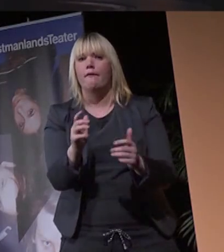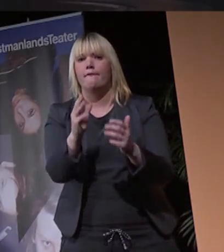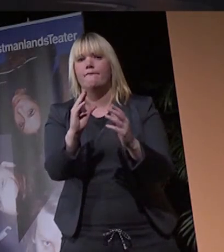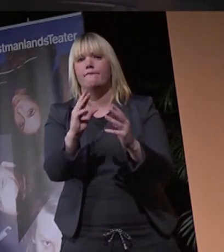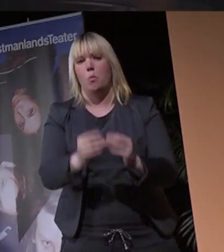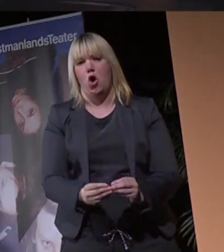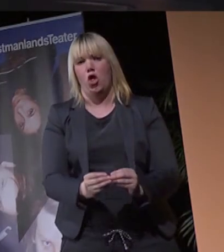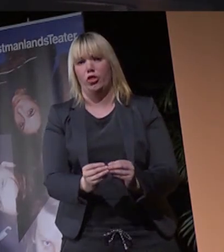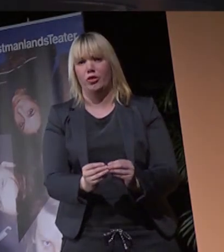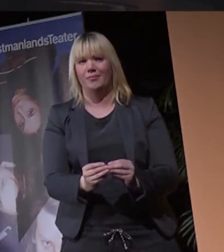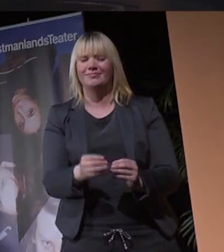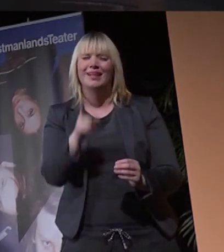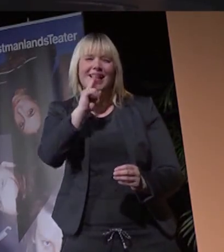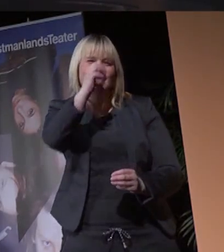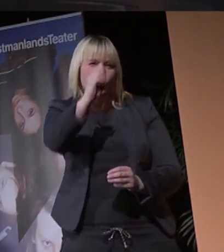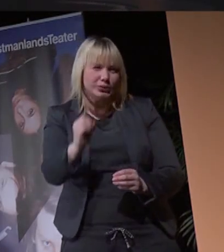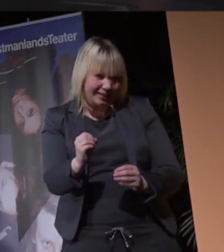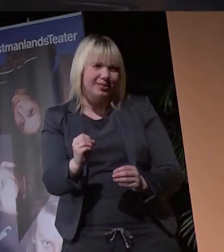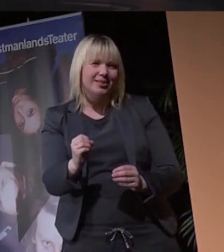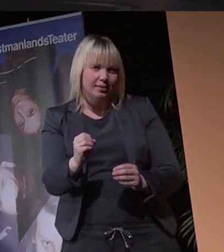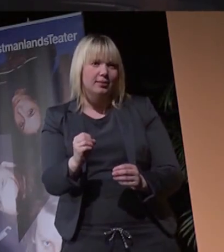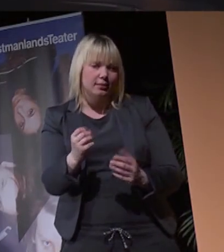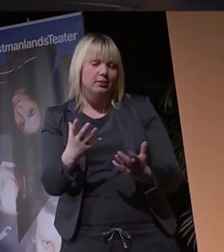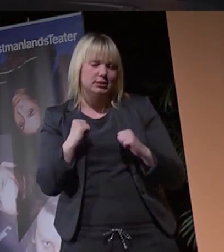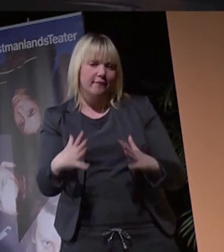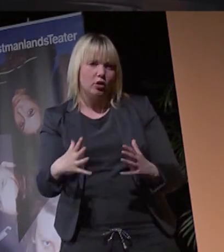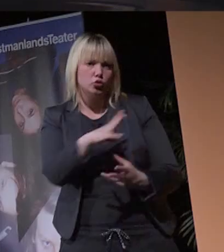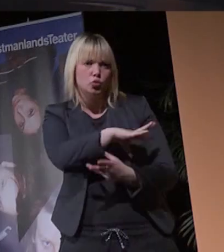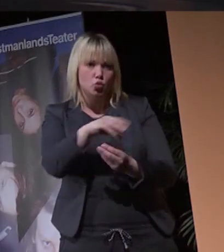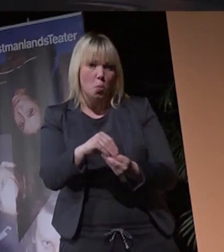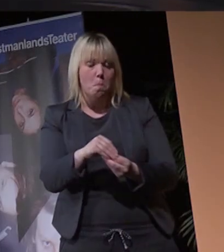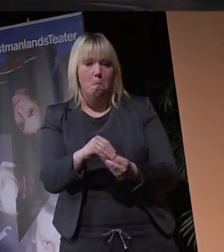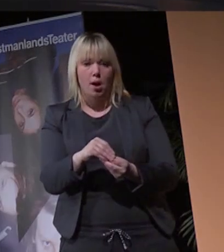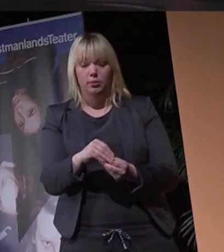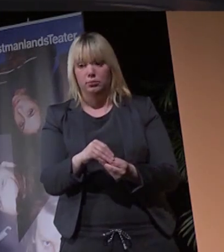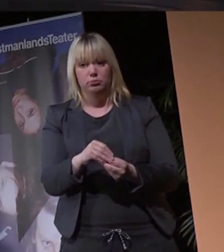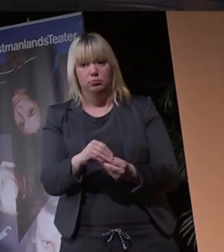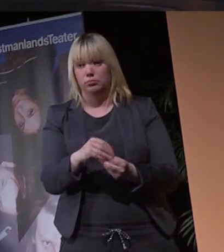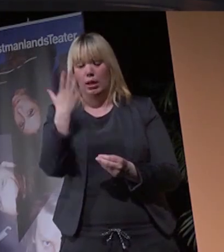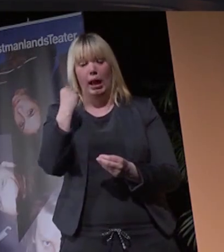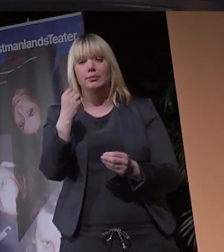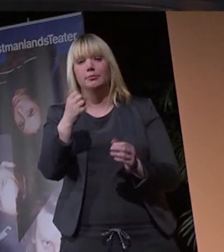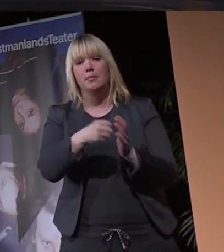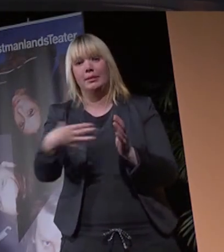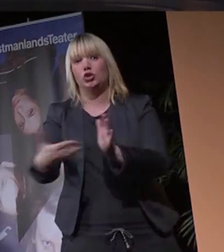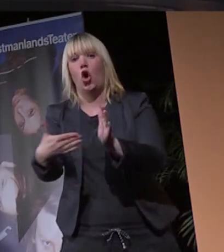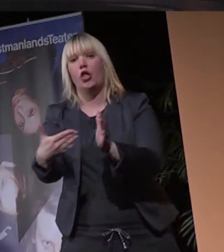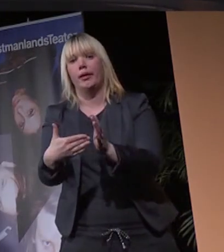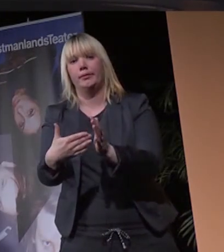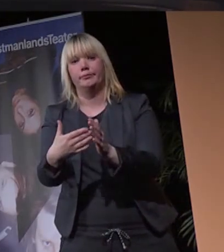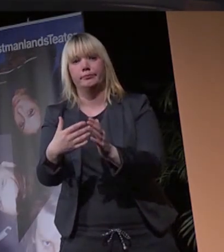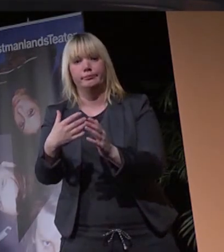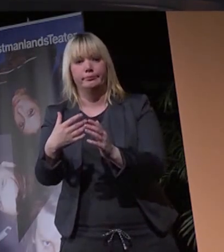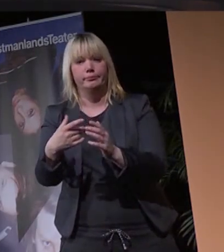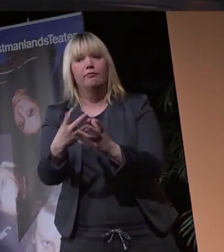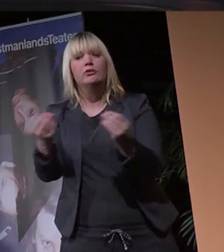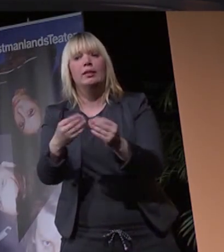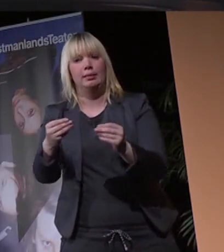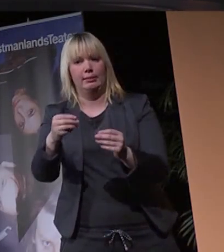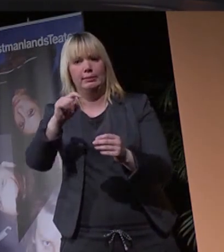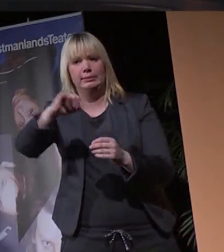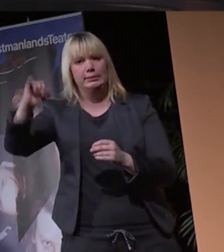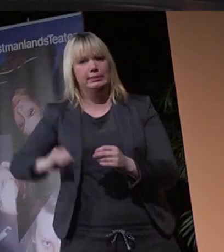solister och dirigenter och även inom teater på långt, på väldigt lång sikt. Och det här kommer vara väldigt svårt att ställa om. Och det